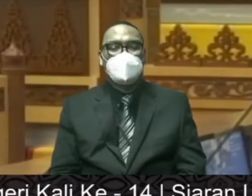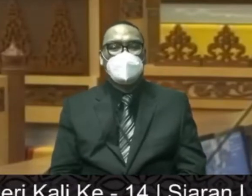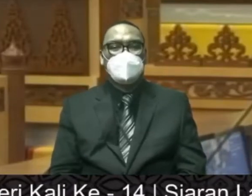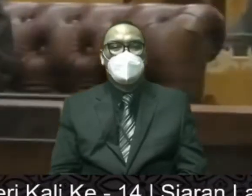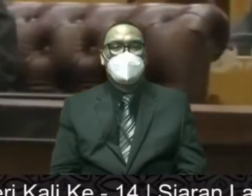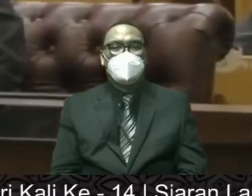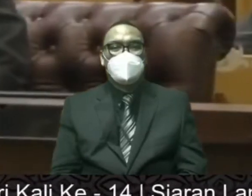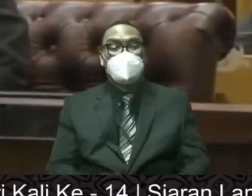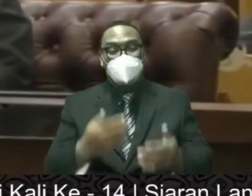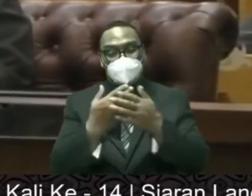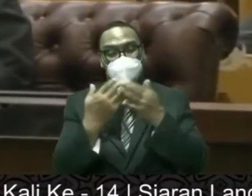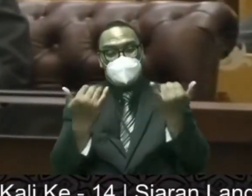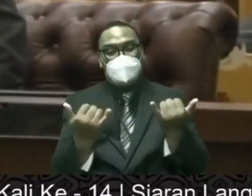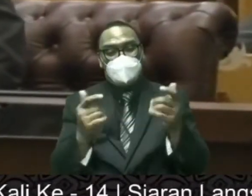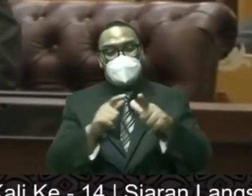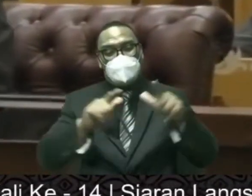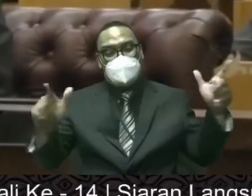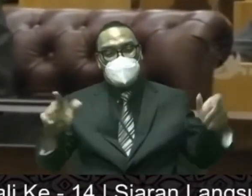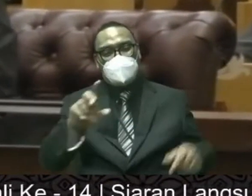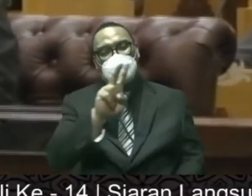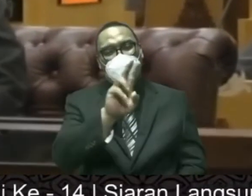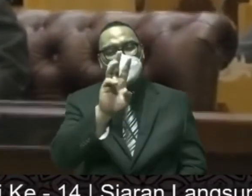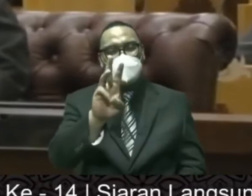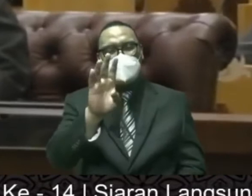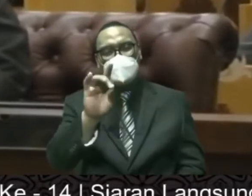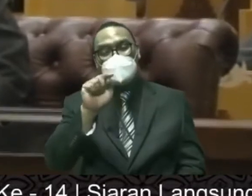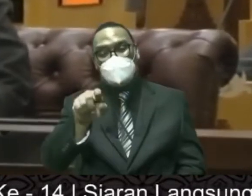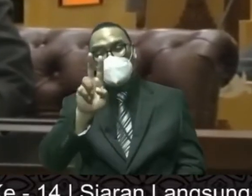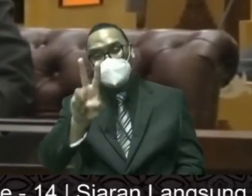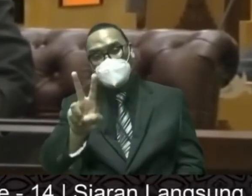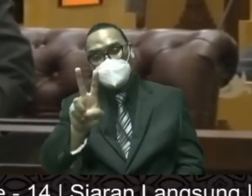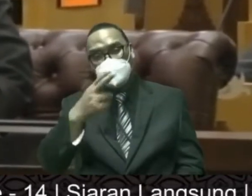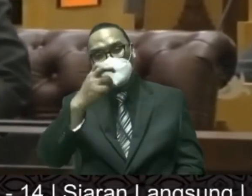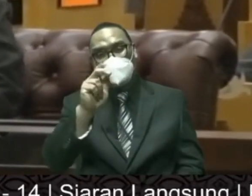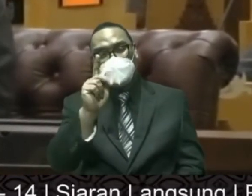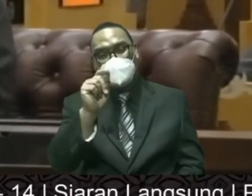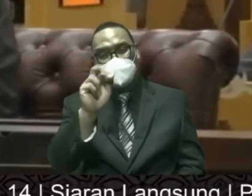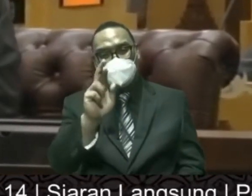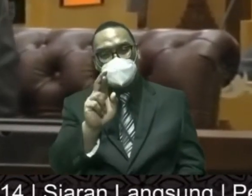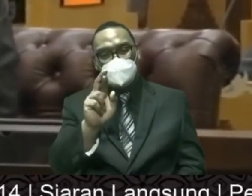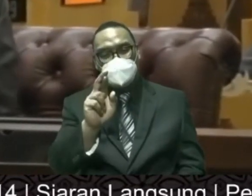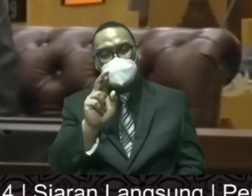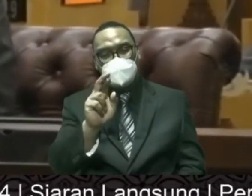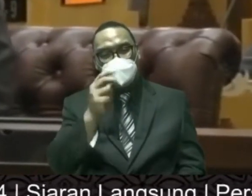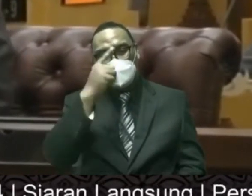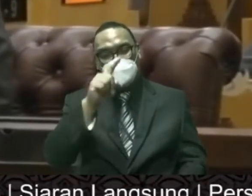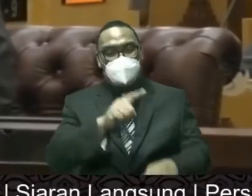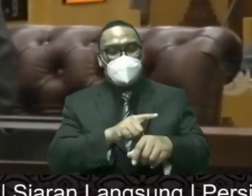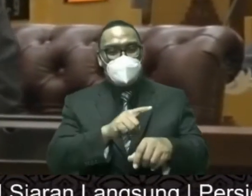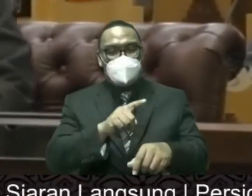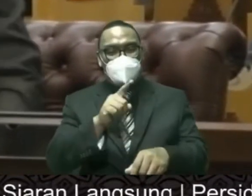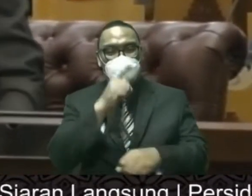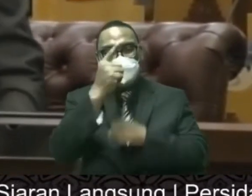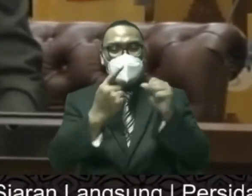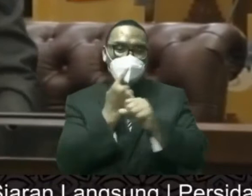tekan ini dengan keluasan 268 pointword hektare ahci untuk musim ke-4